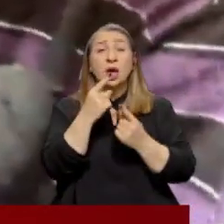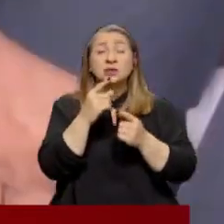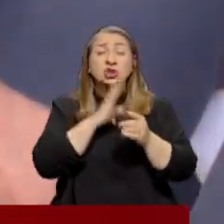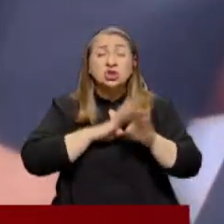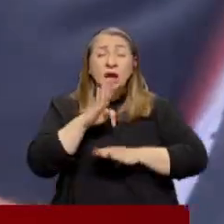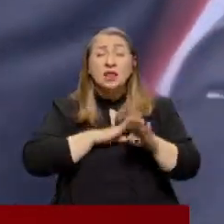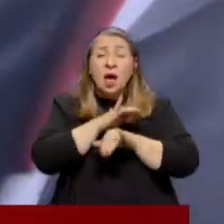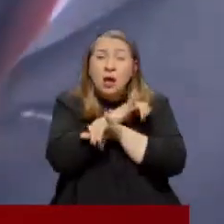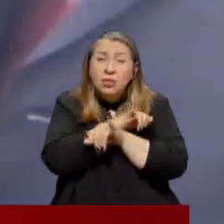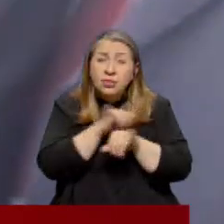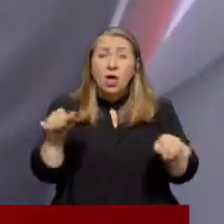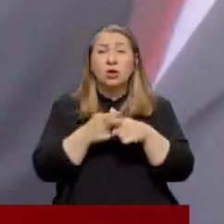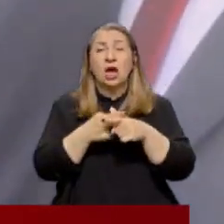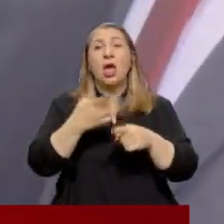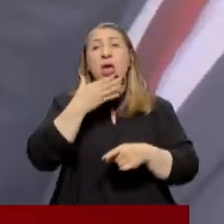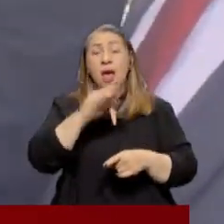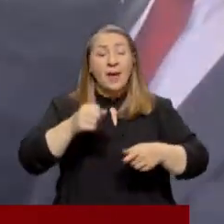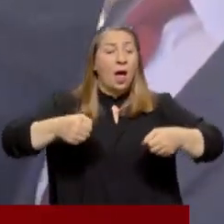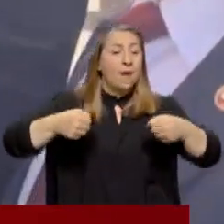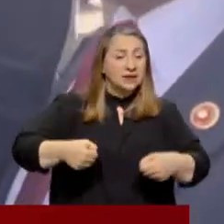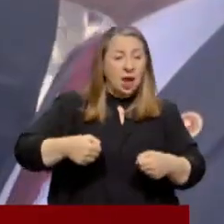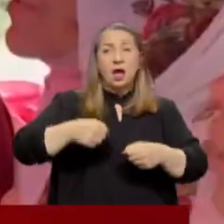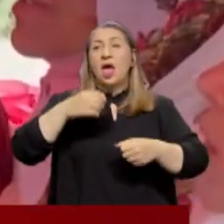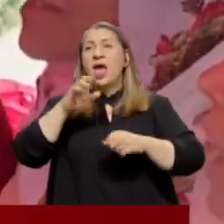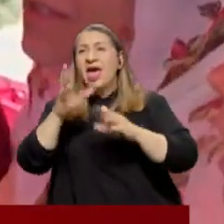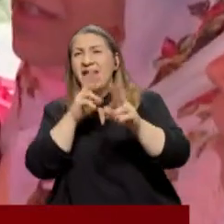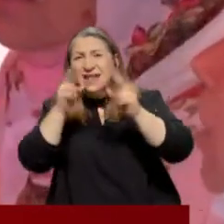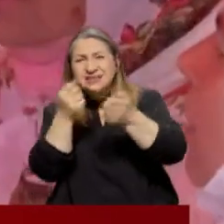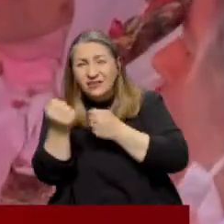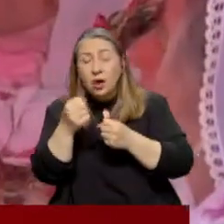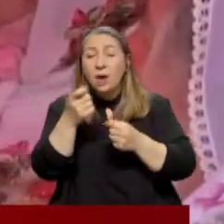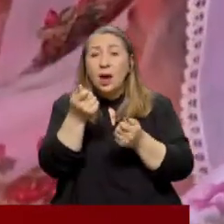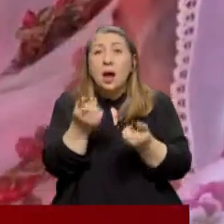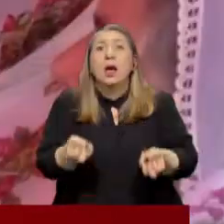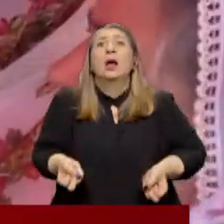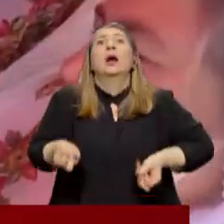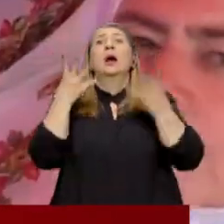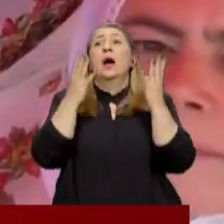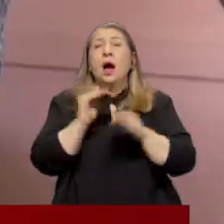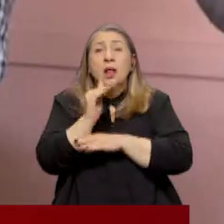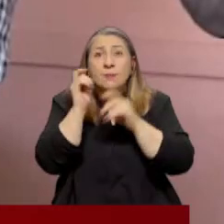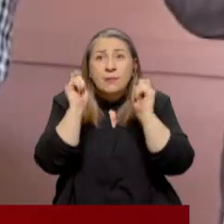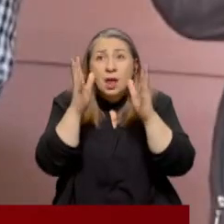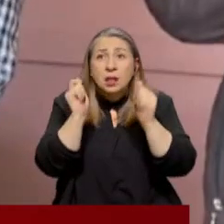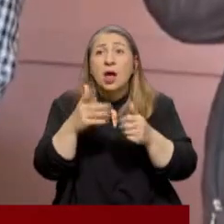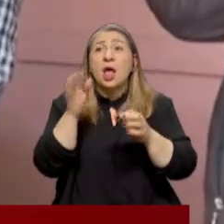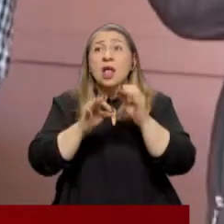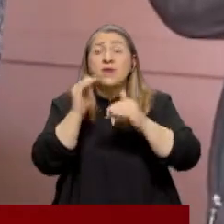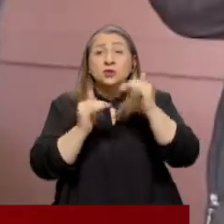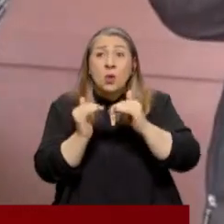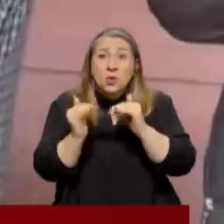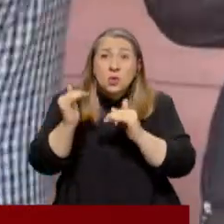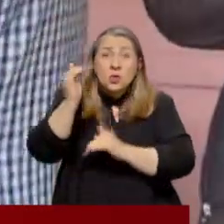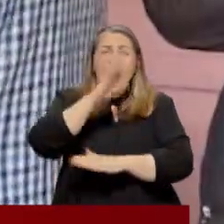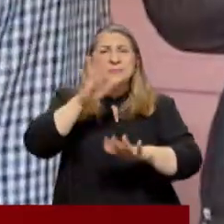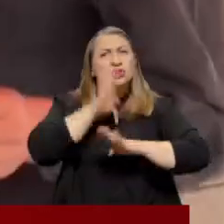derdi şikayeti ortaktı. Emeklisi, pazarcısı, esnafı alım gücü düşüklüğünden, hayat pahalılığından, giderek tırmanan enflasyondan